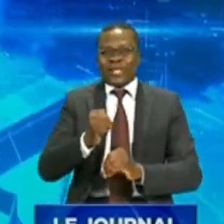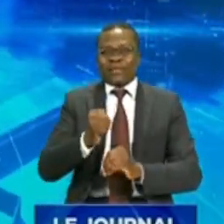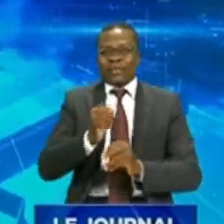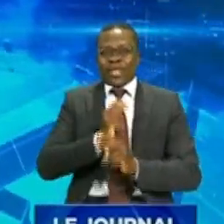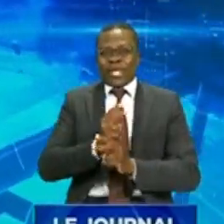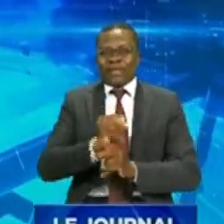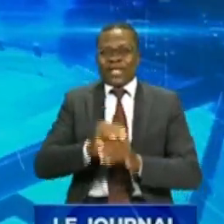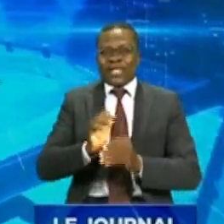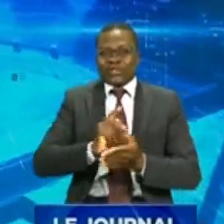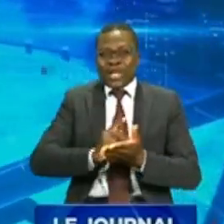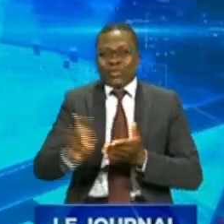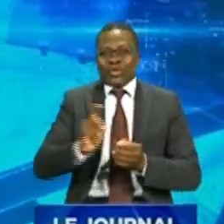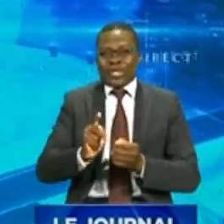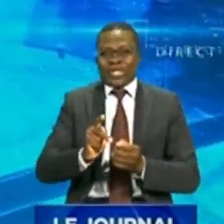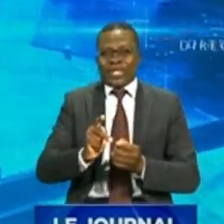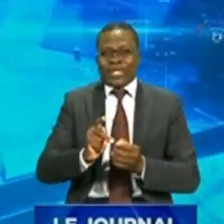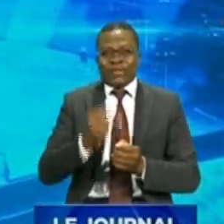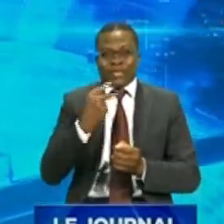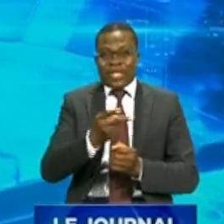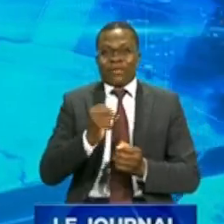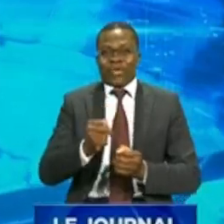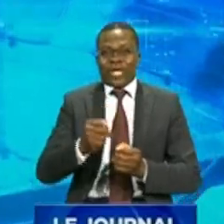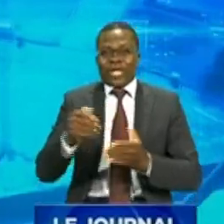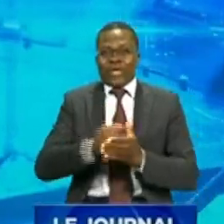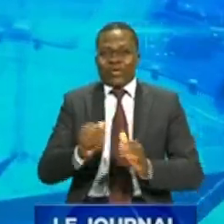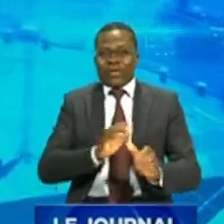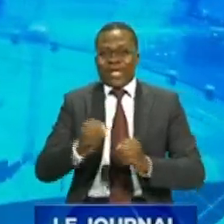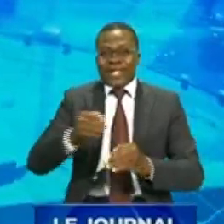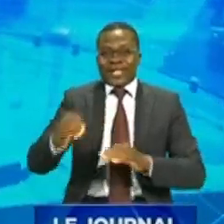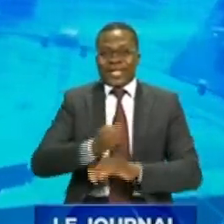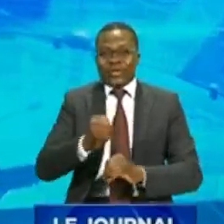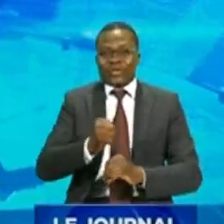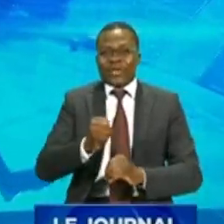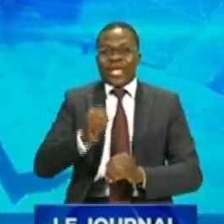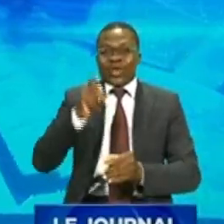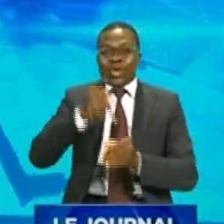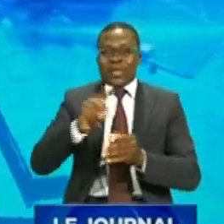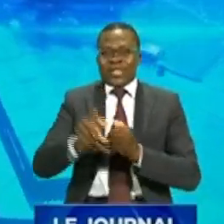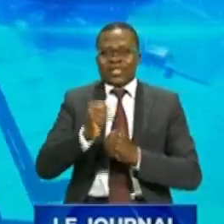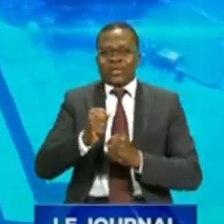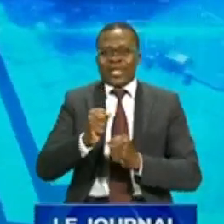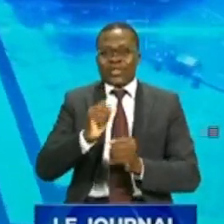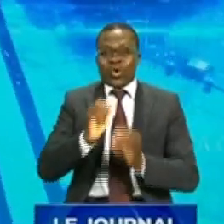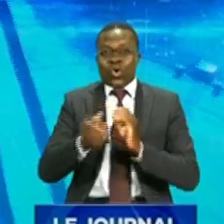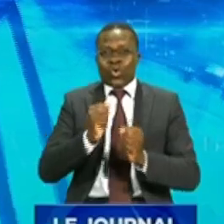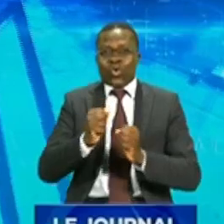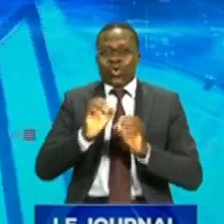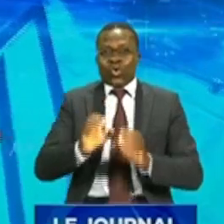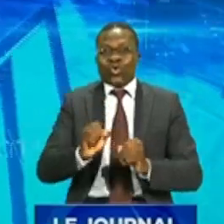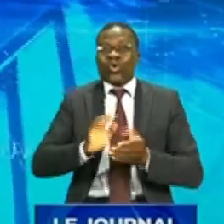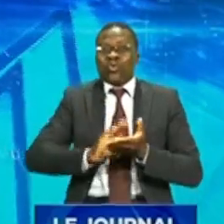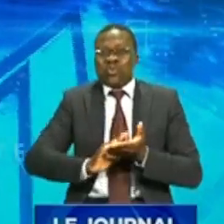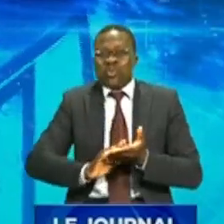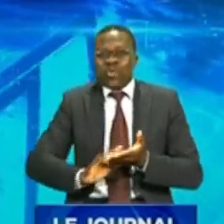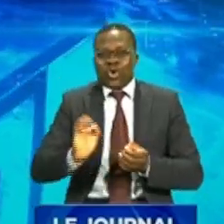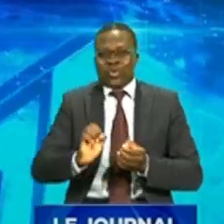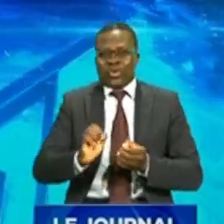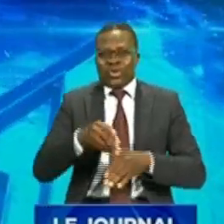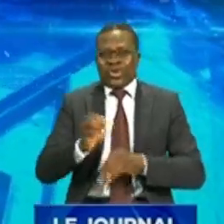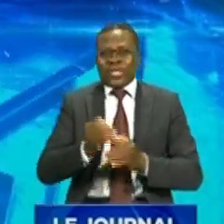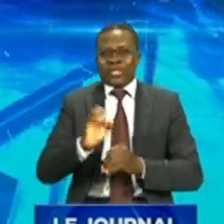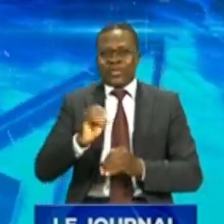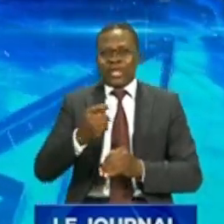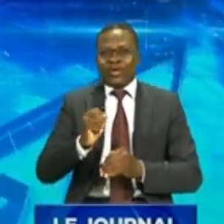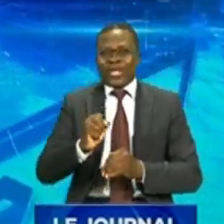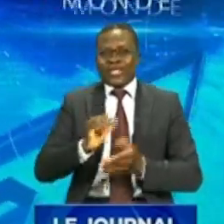sur la propreté de leur environnement. Nouvel acte d'engagement, leur participation au concours Cotonou Ville Propre. Lancé par l'ONG